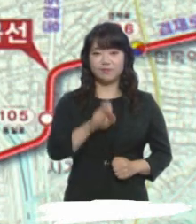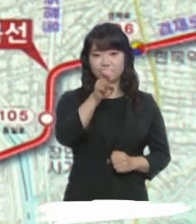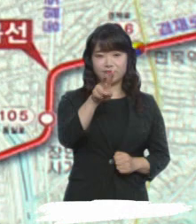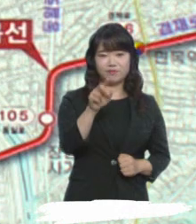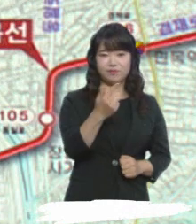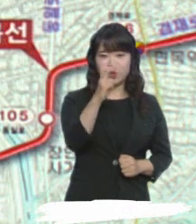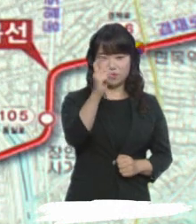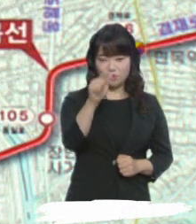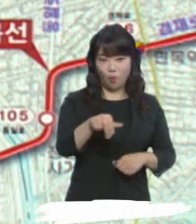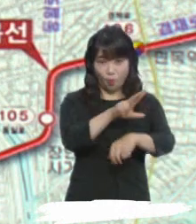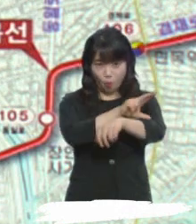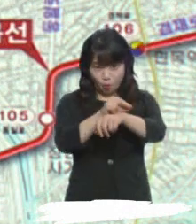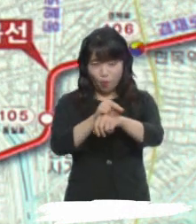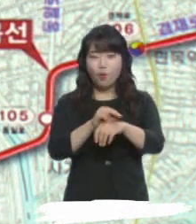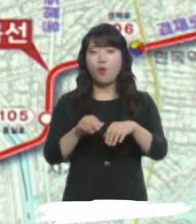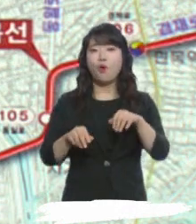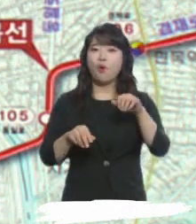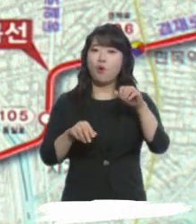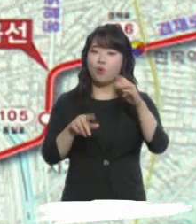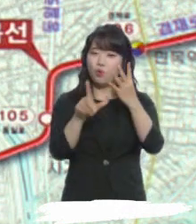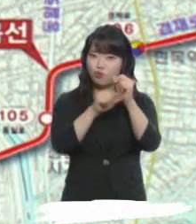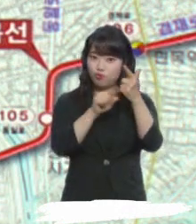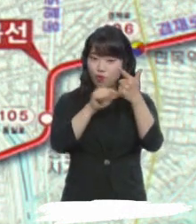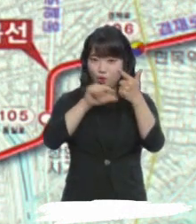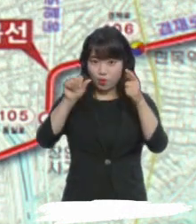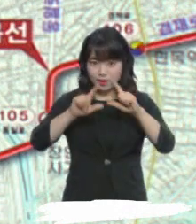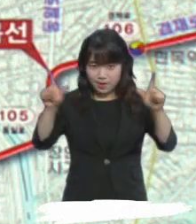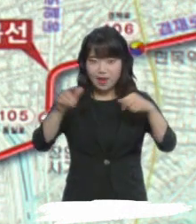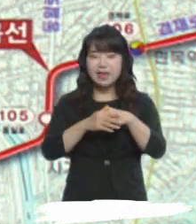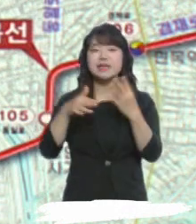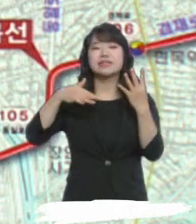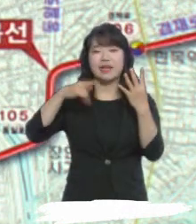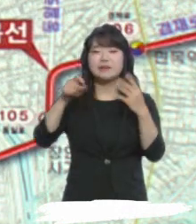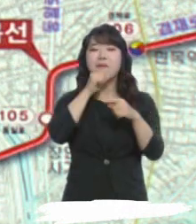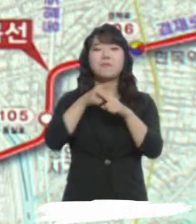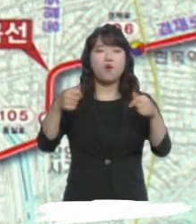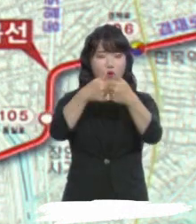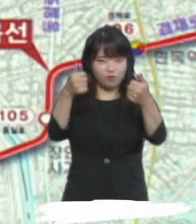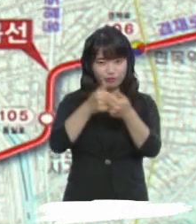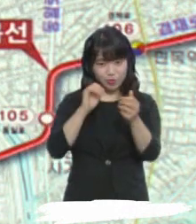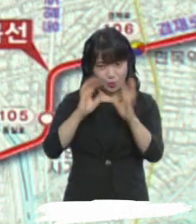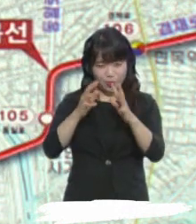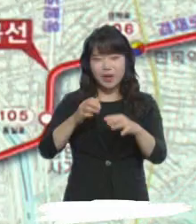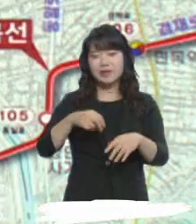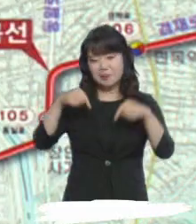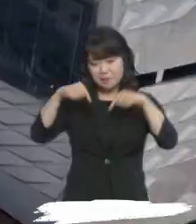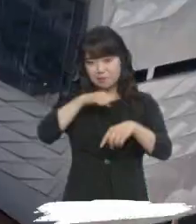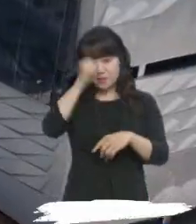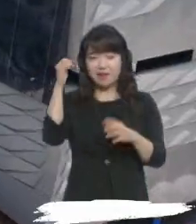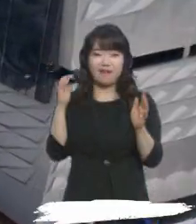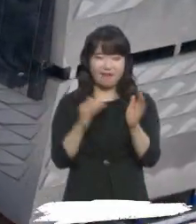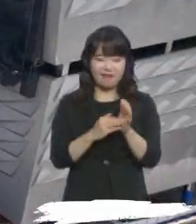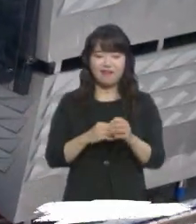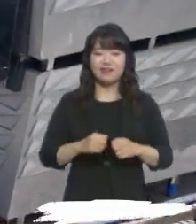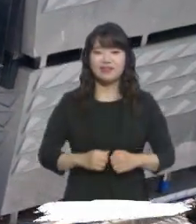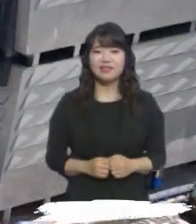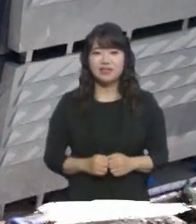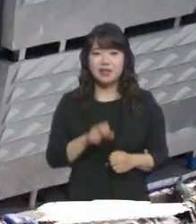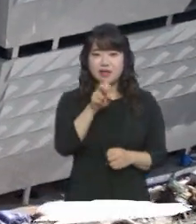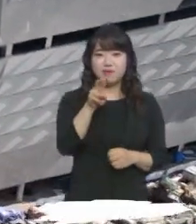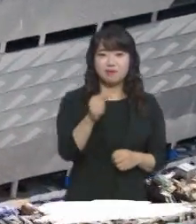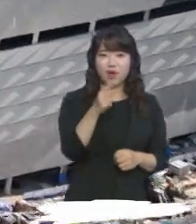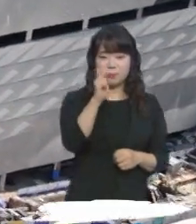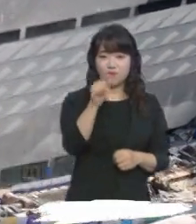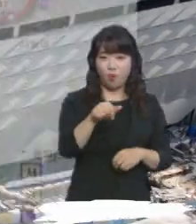면목선 경전철 사업이 5일 기획재정부 제4차 재정사업평가위원회 예비타당성 조사 심의를 통과했습니다.